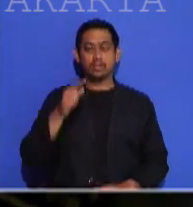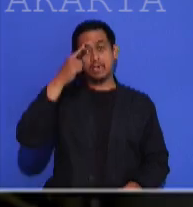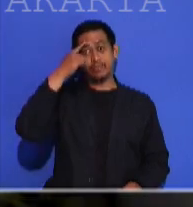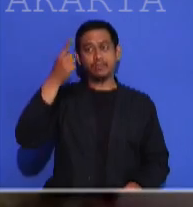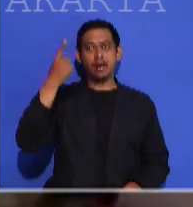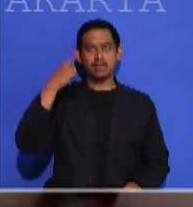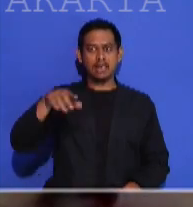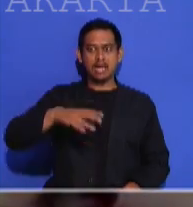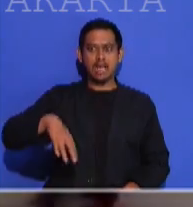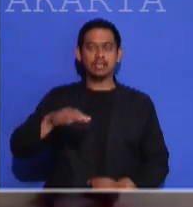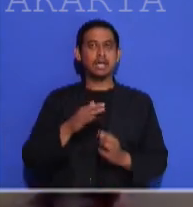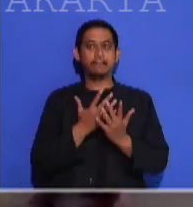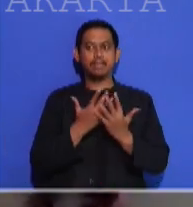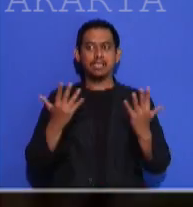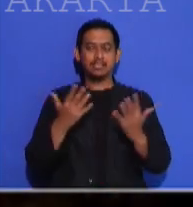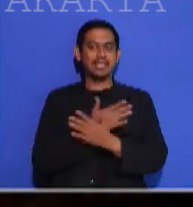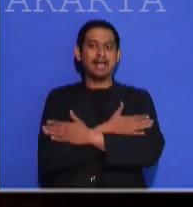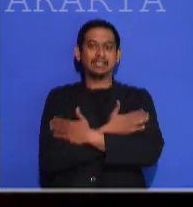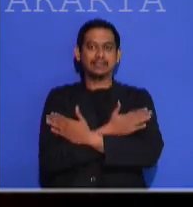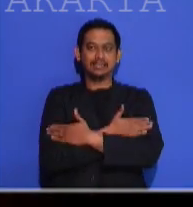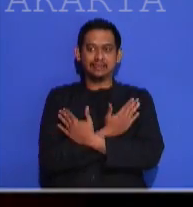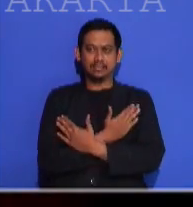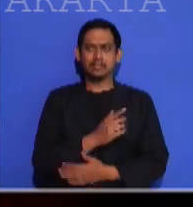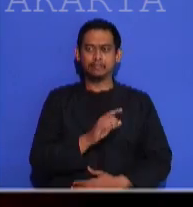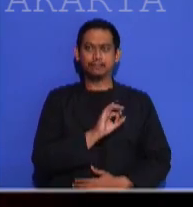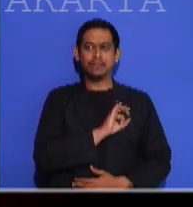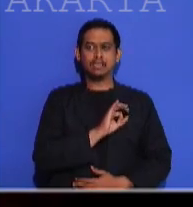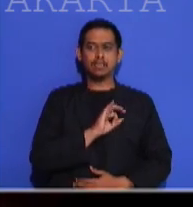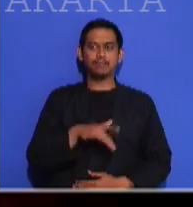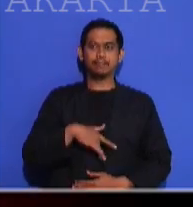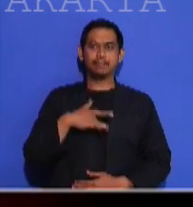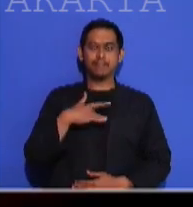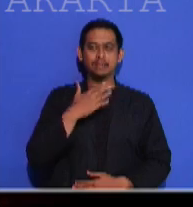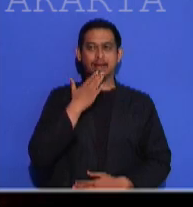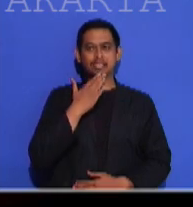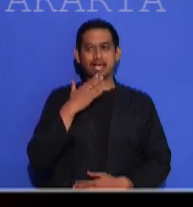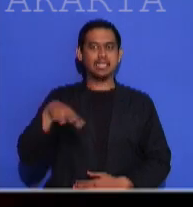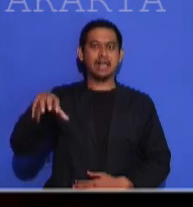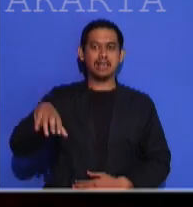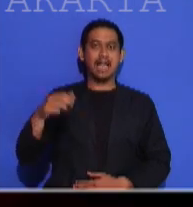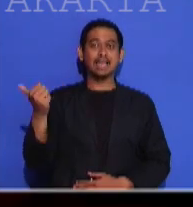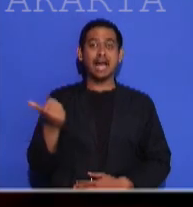masyarakat Aceh presiden menyampaikan rasa terima kasihnya yang telah menjadi tuan